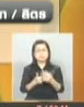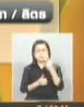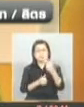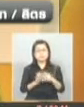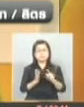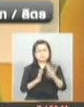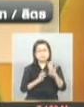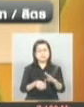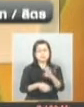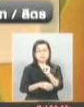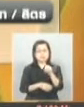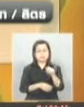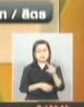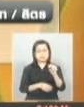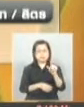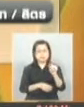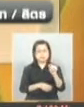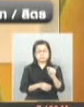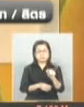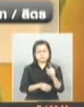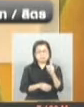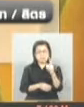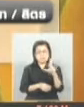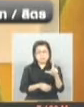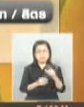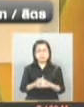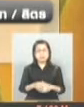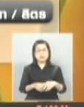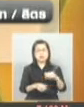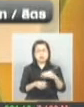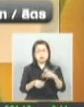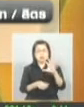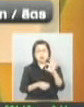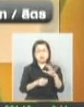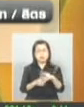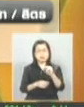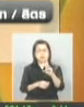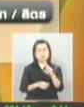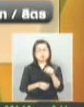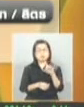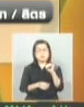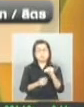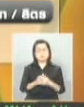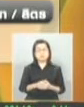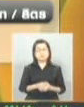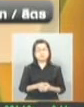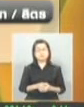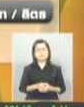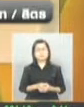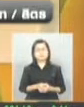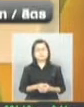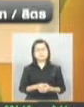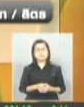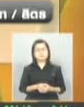ที่41.24 บาทต่อ1ลิตรนะคะส่วนก๊าซโซฮอล์95 36.84 บาทต่อ1ลิตรค่ะราคาน้